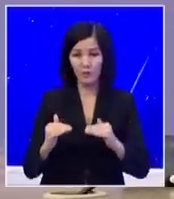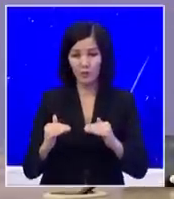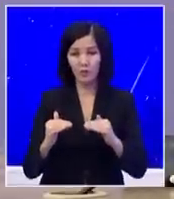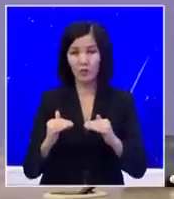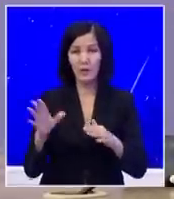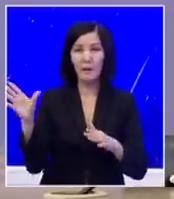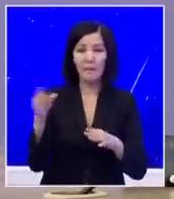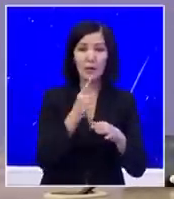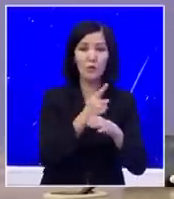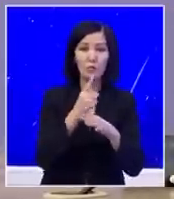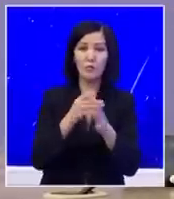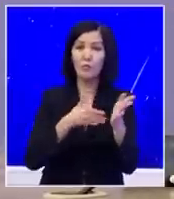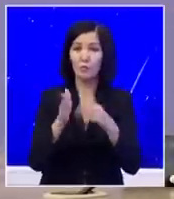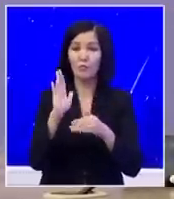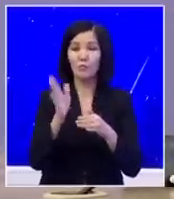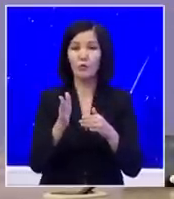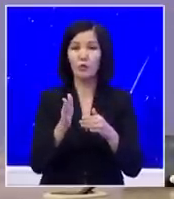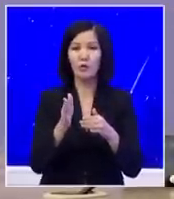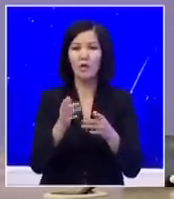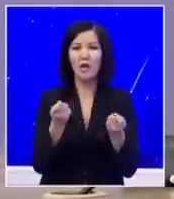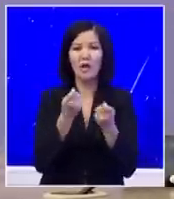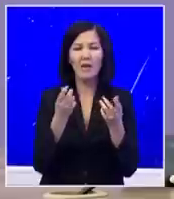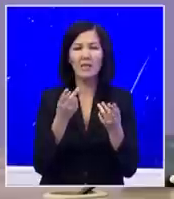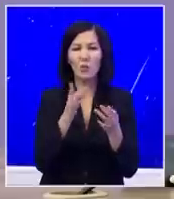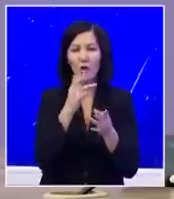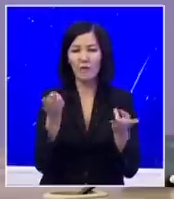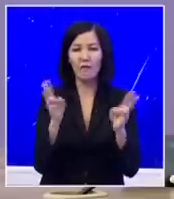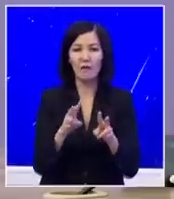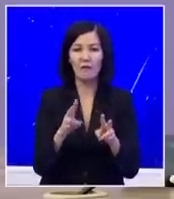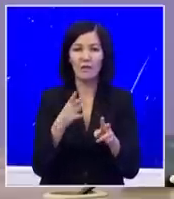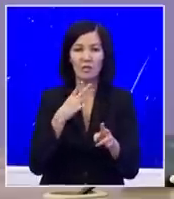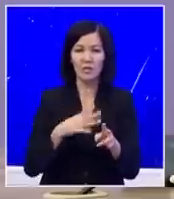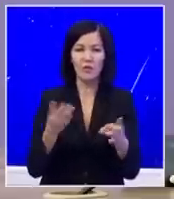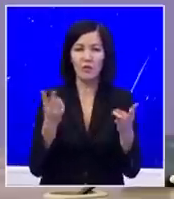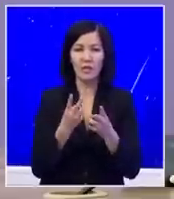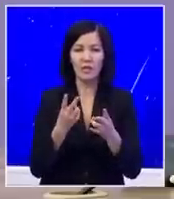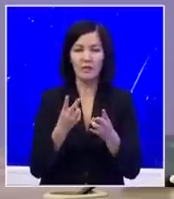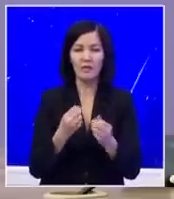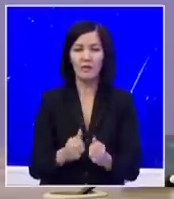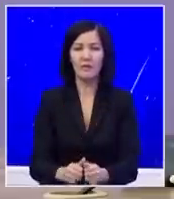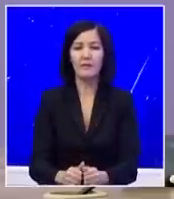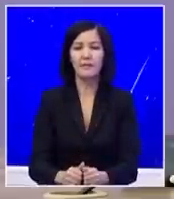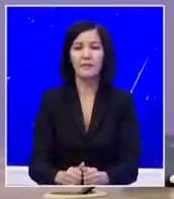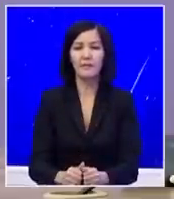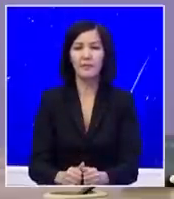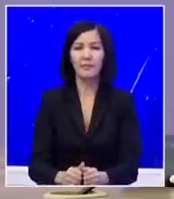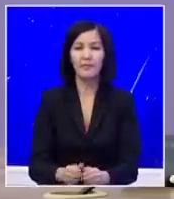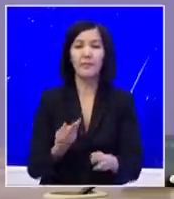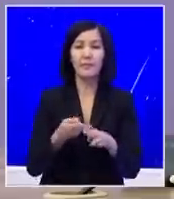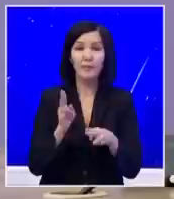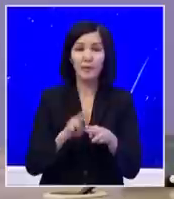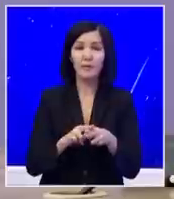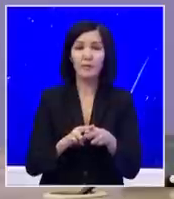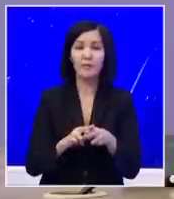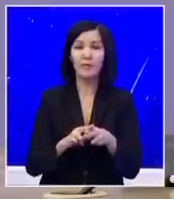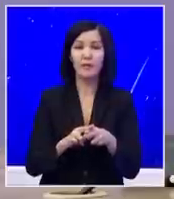эти все ограничения уйдут. Ну, немного осталось, мы уже и так уже, 2 с лишним месяца, да? Вот. Поэтому это мы